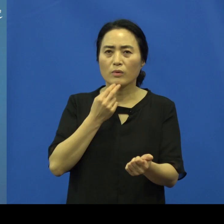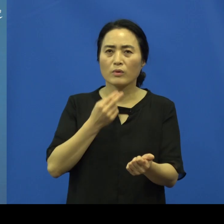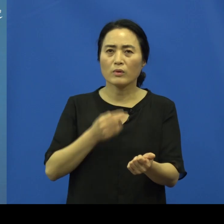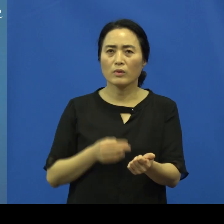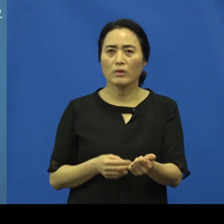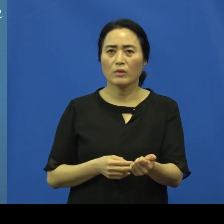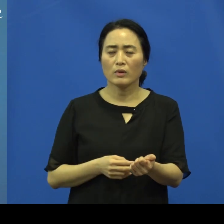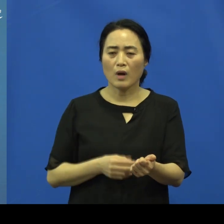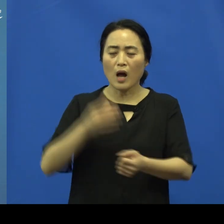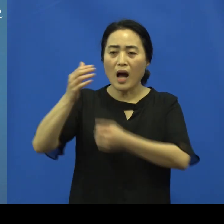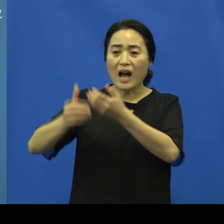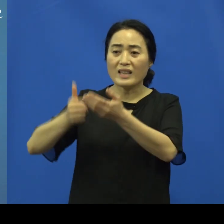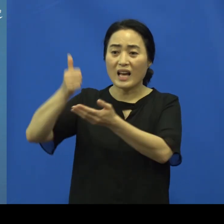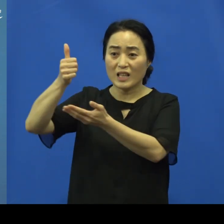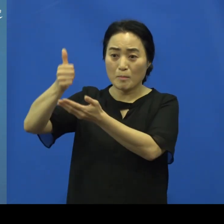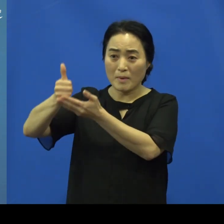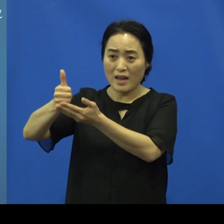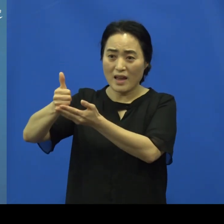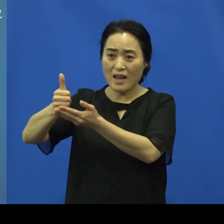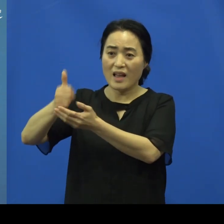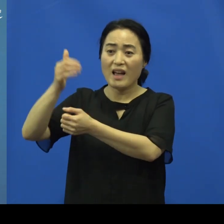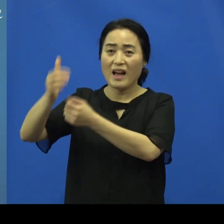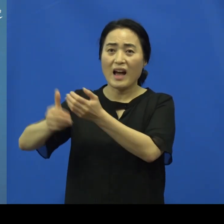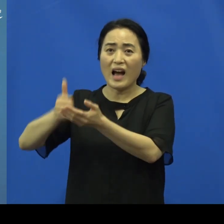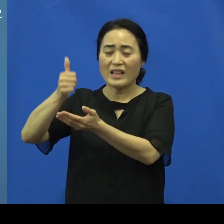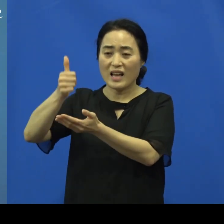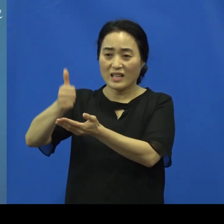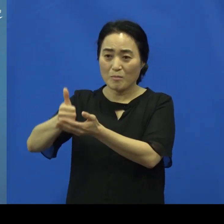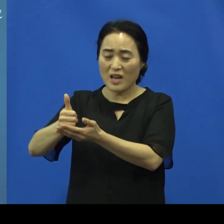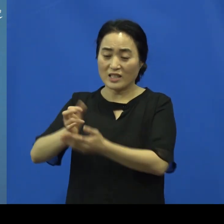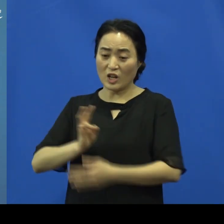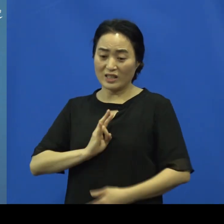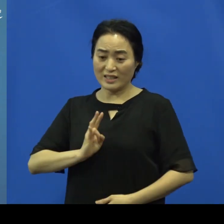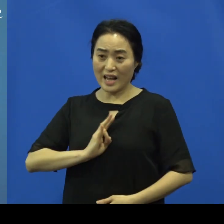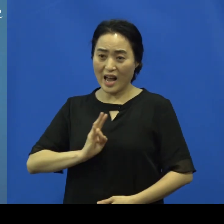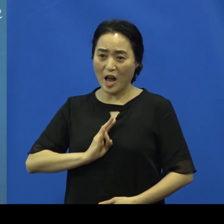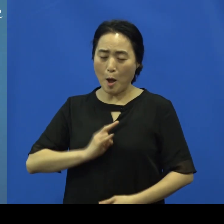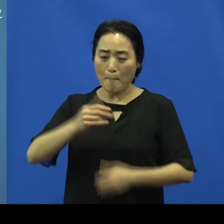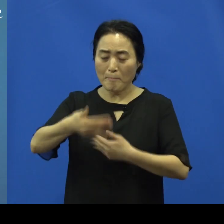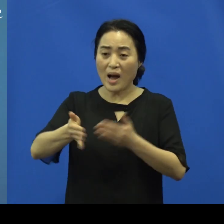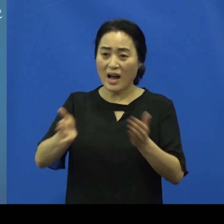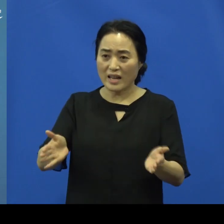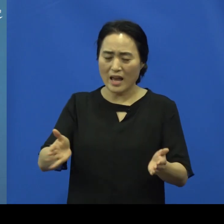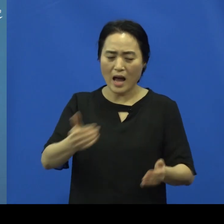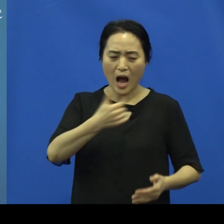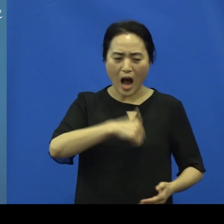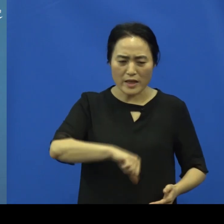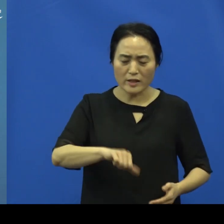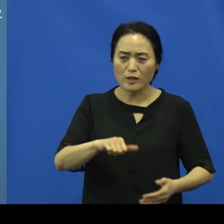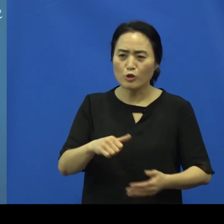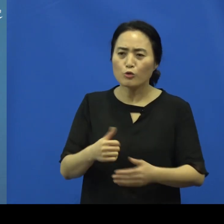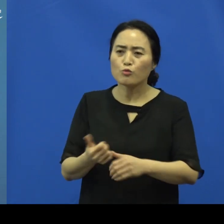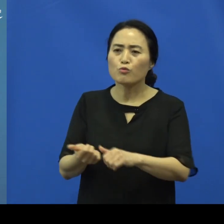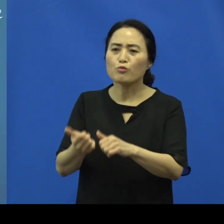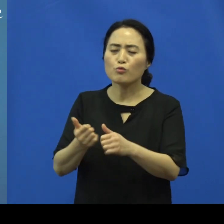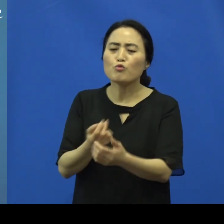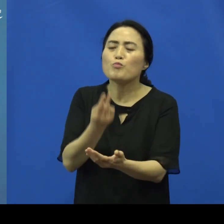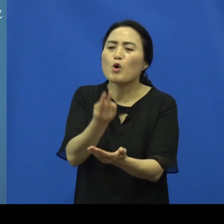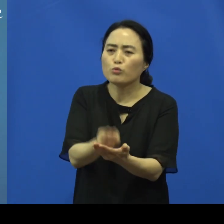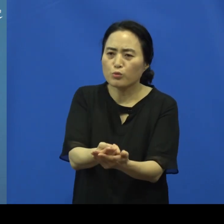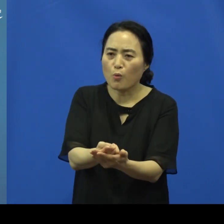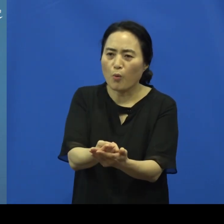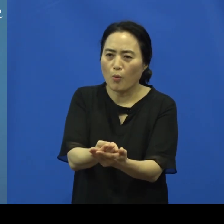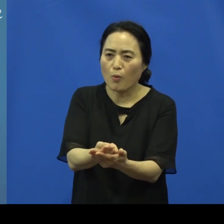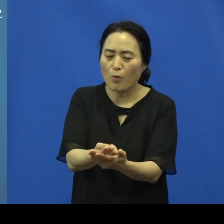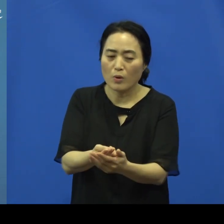이 아이를 하나님의 침상, 그 선지자의 방에 두고 나온 거예요. 이게 장례를 치른 건